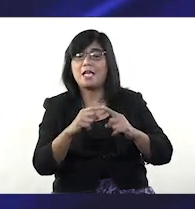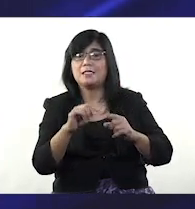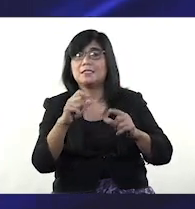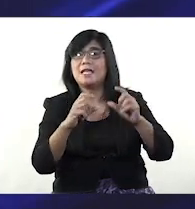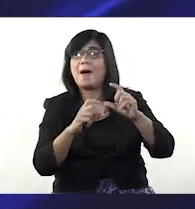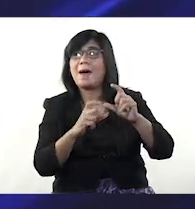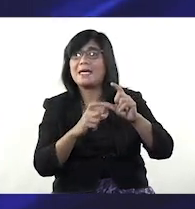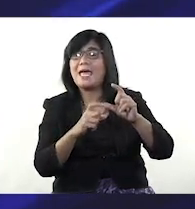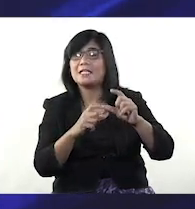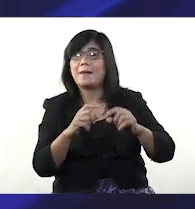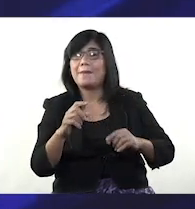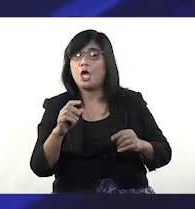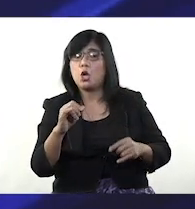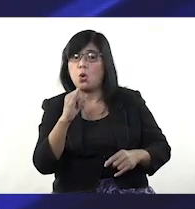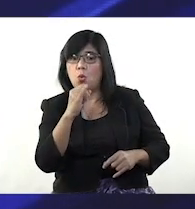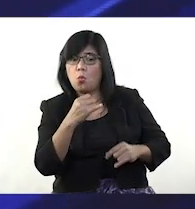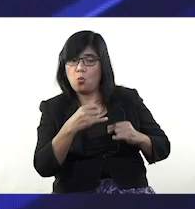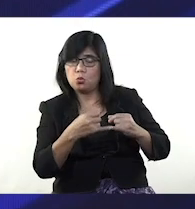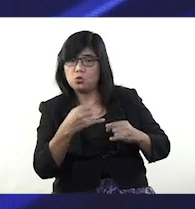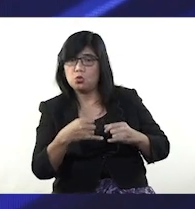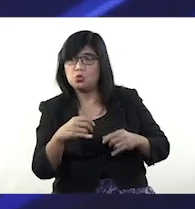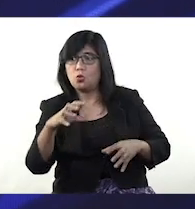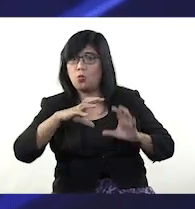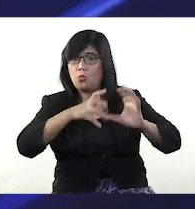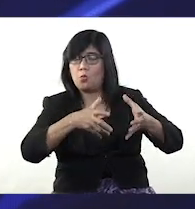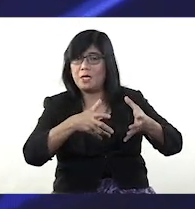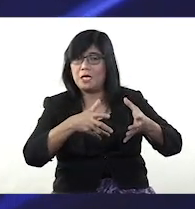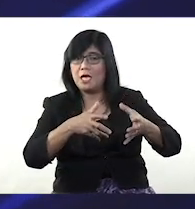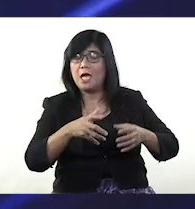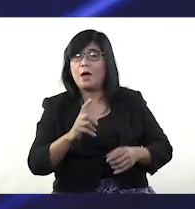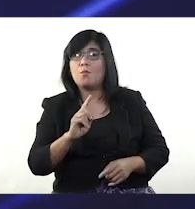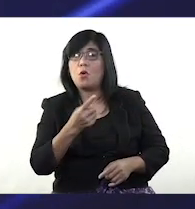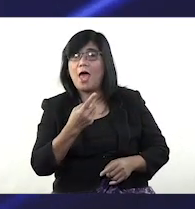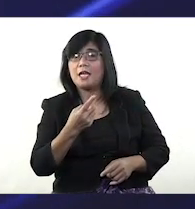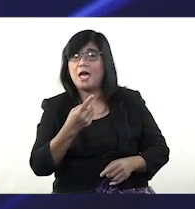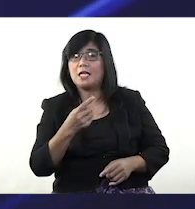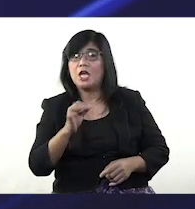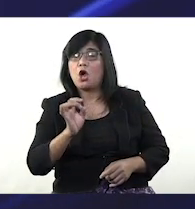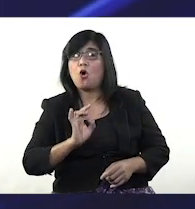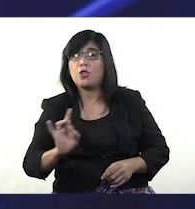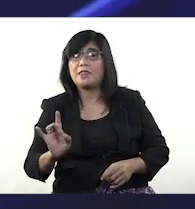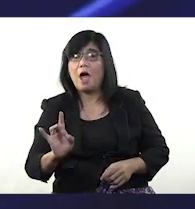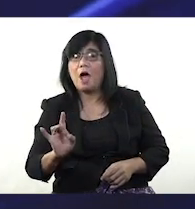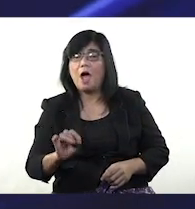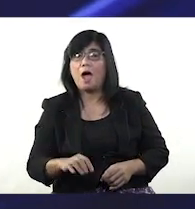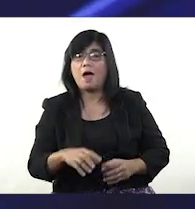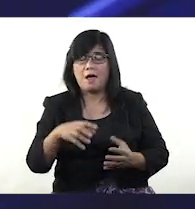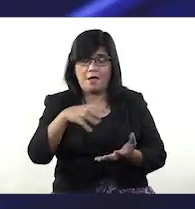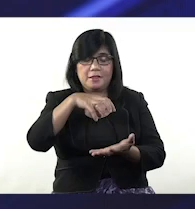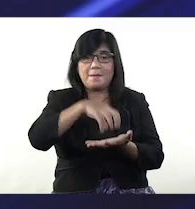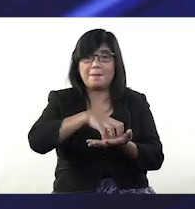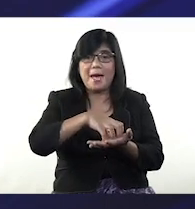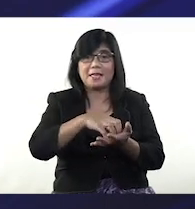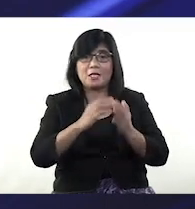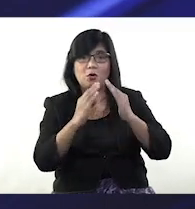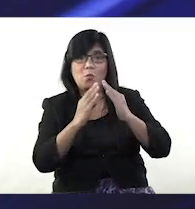jadi lihat ya di mulai dari kota Oh ya gan mulai tempat dimana kita tinggal